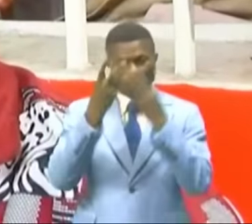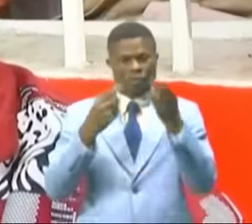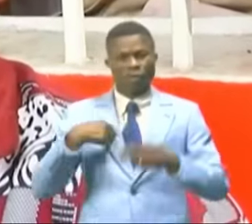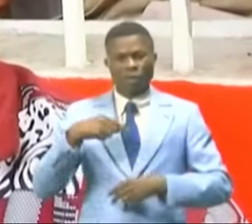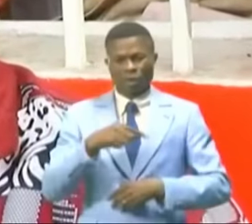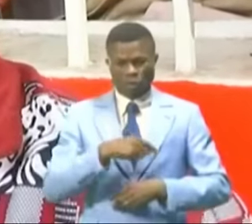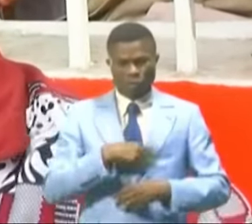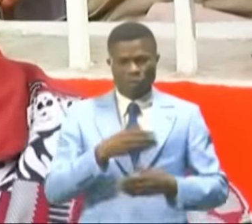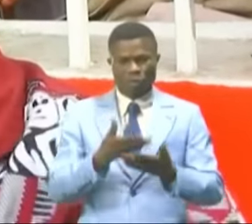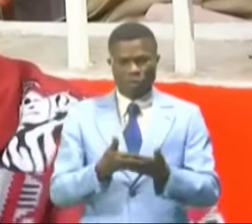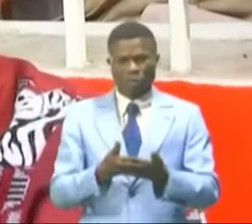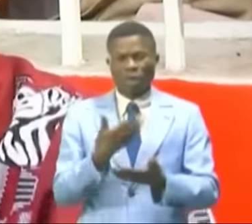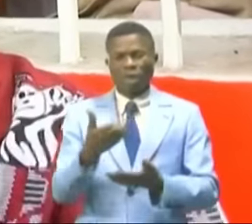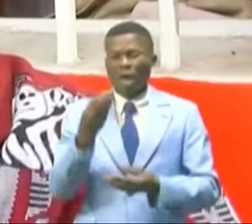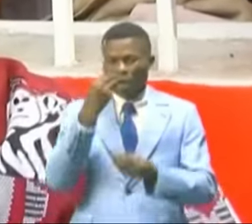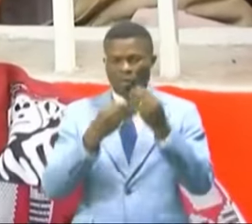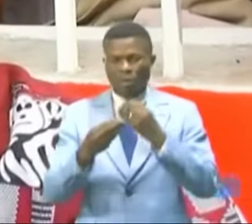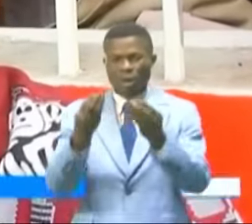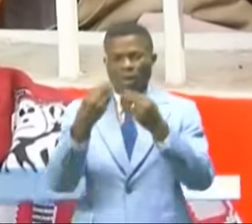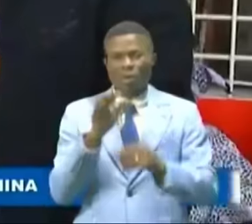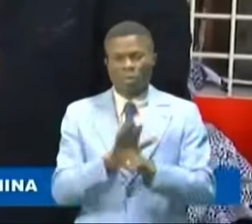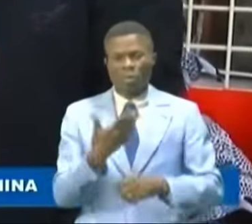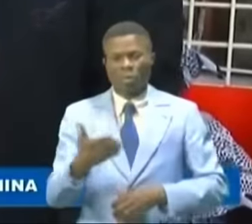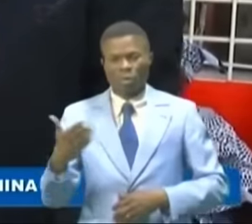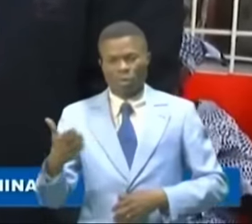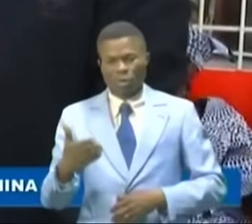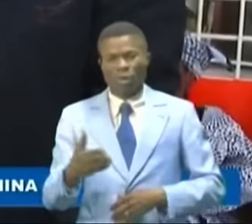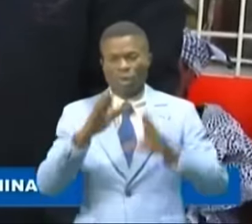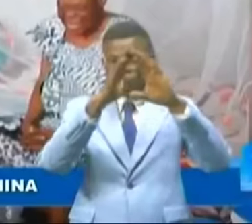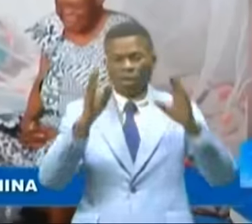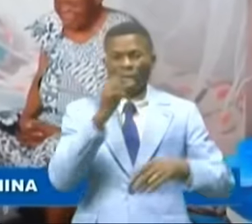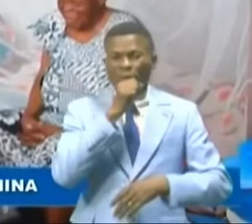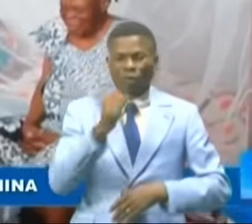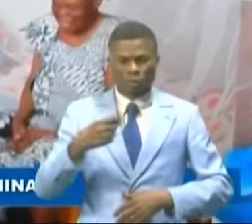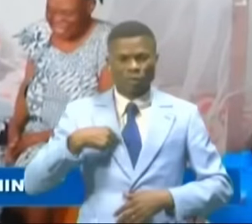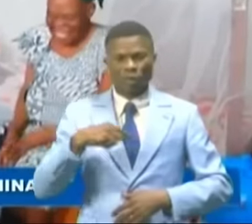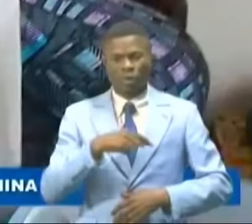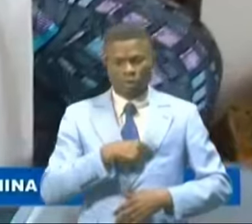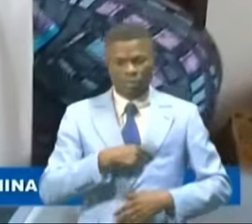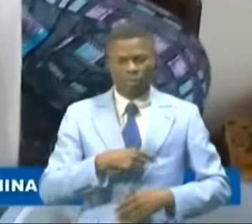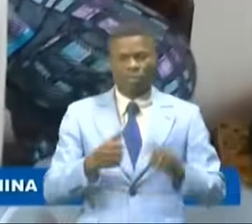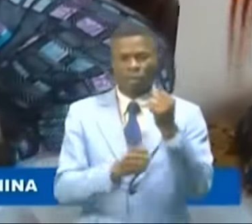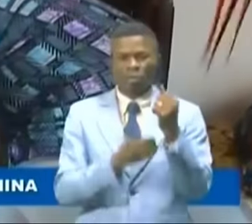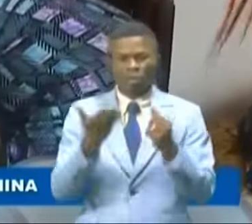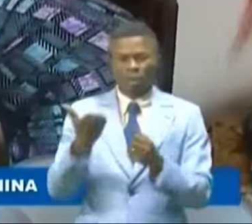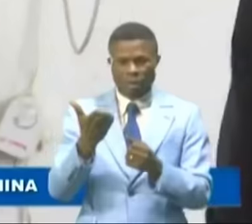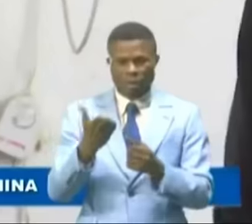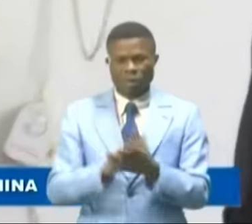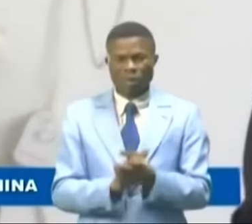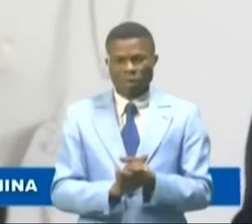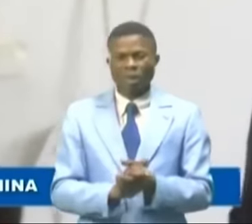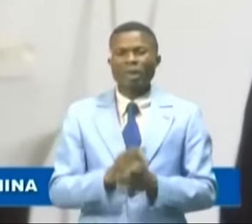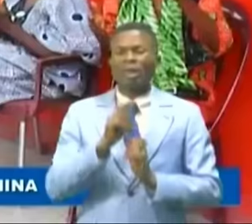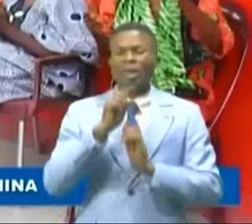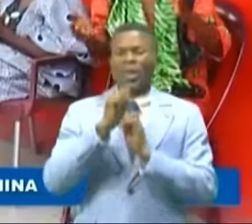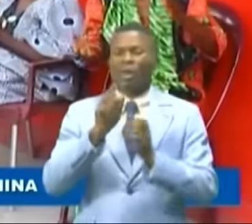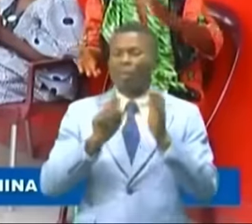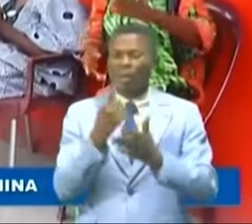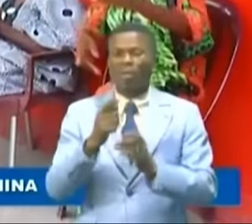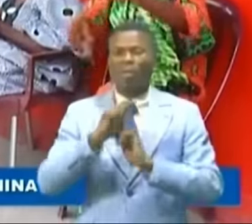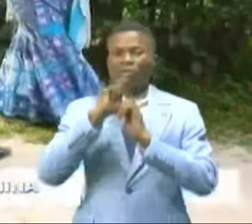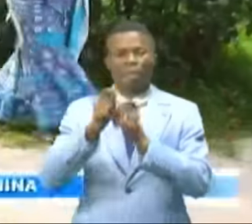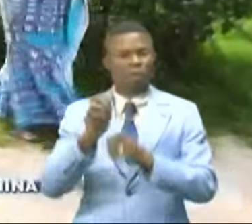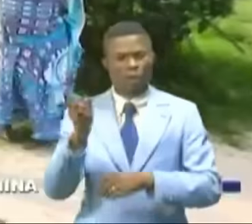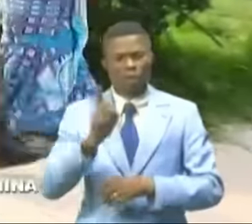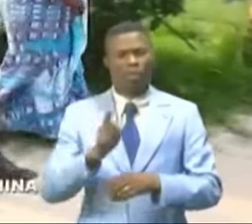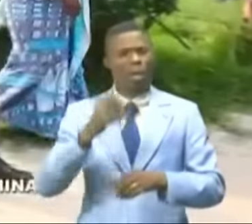mains vides. Ils nous amènent des histoires à manger. Les bienfaiteurs n'en est pas à son premier geste. Ils comptent en faire